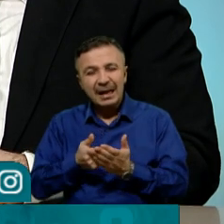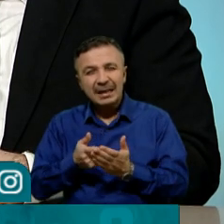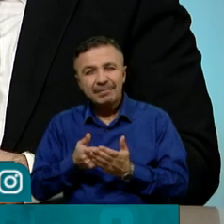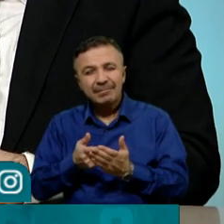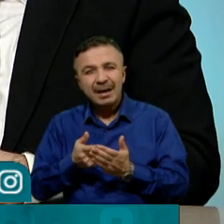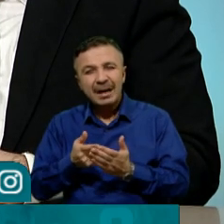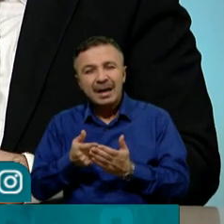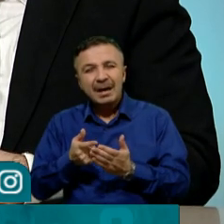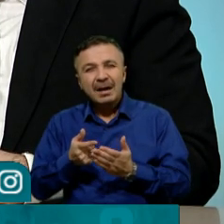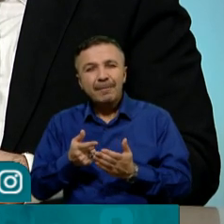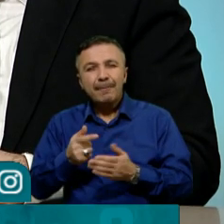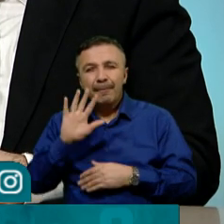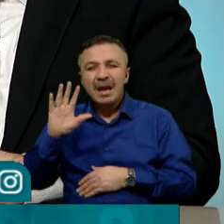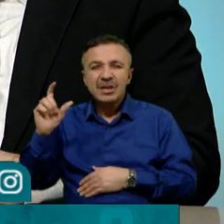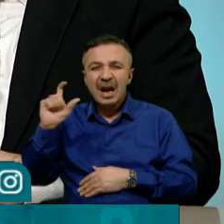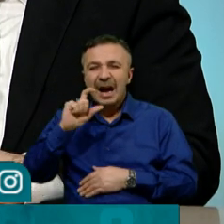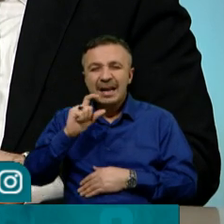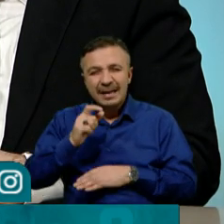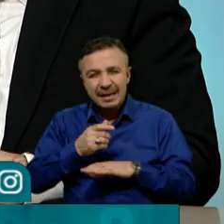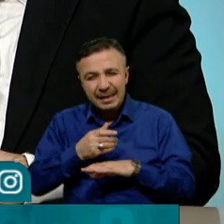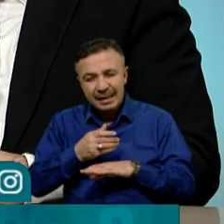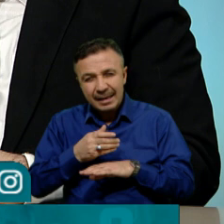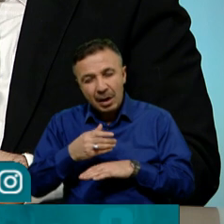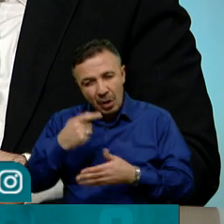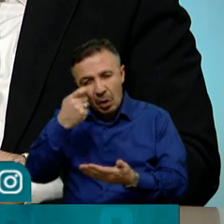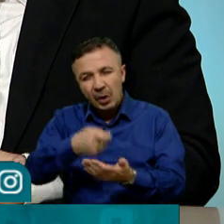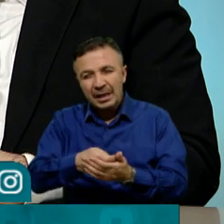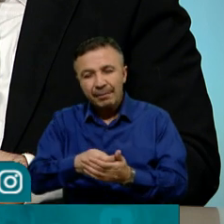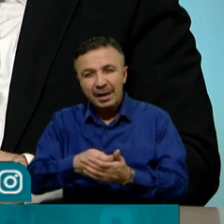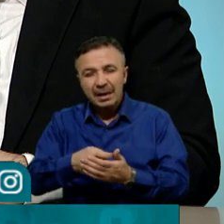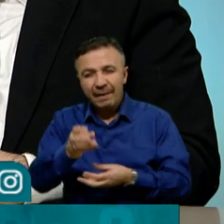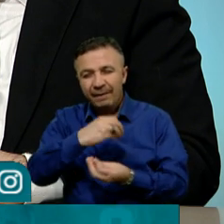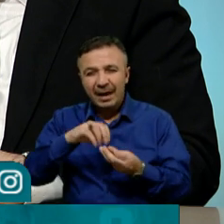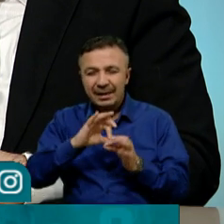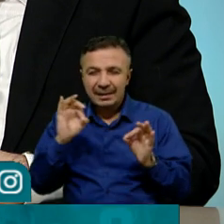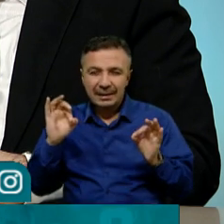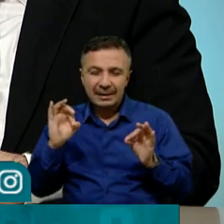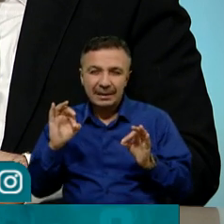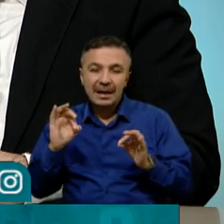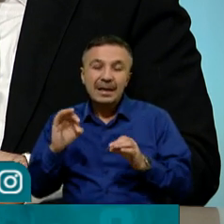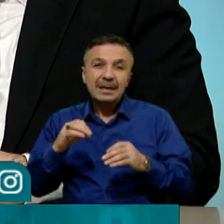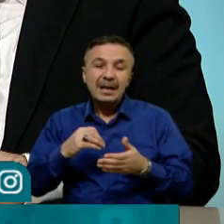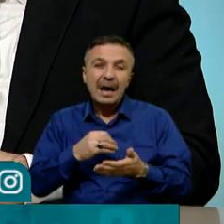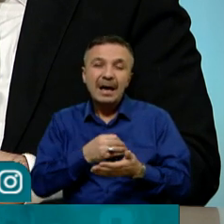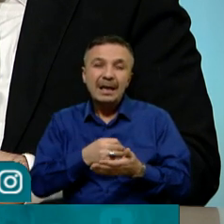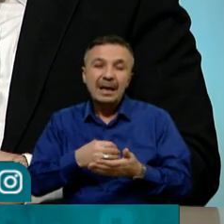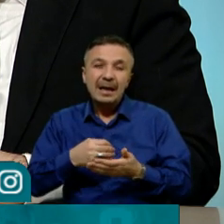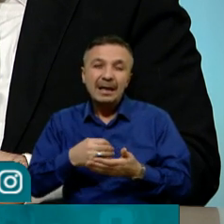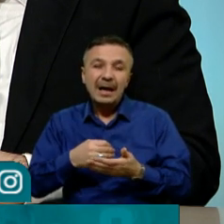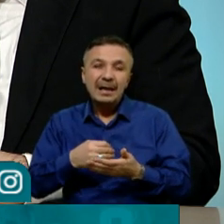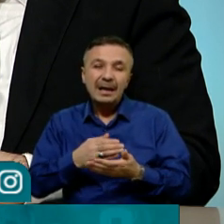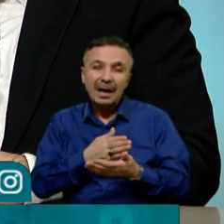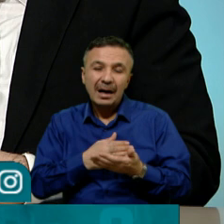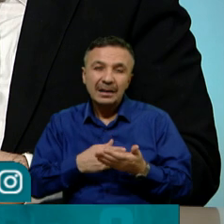ödemeli faizsiz banka sigorta sigorta yapıyor Evet tamam